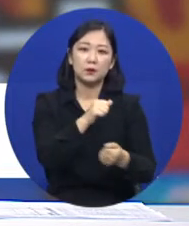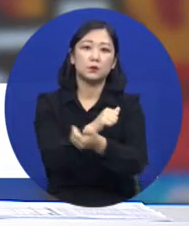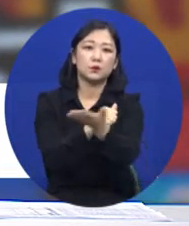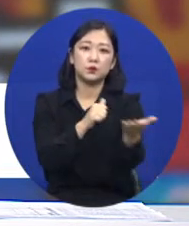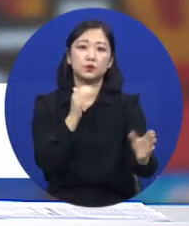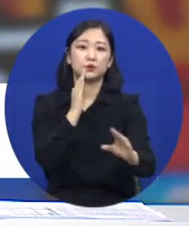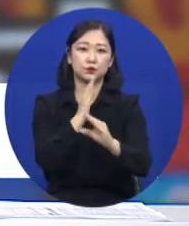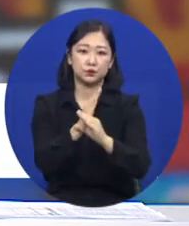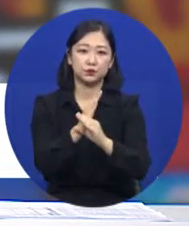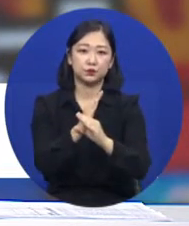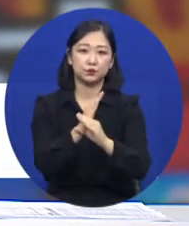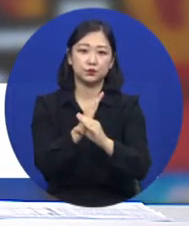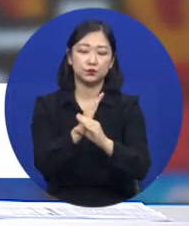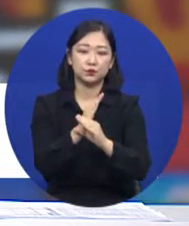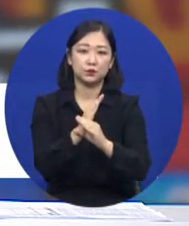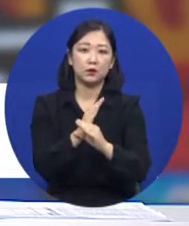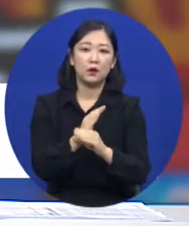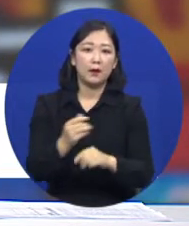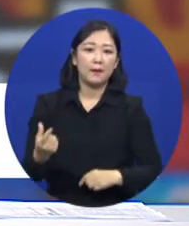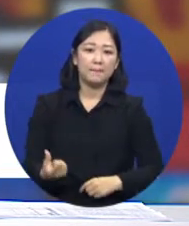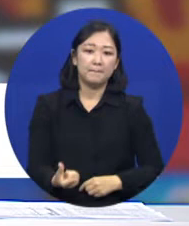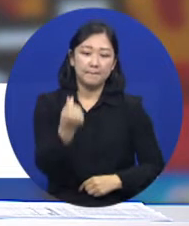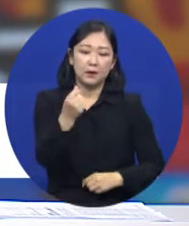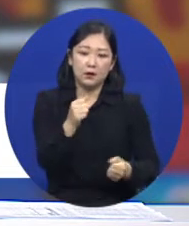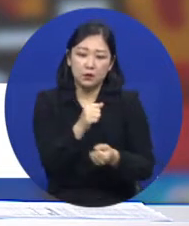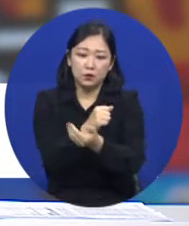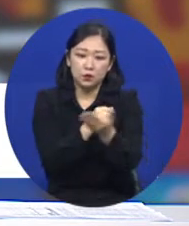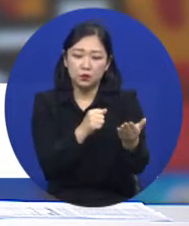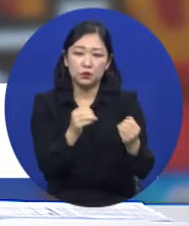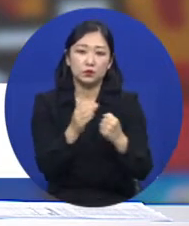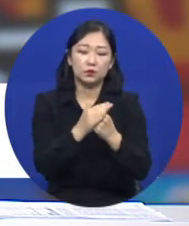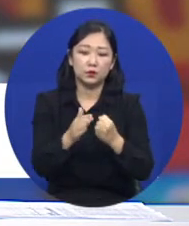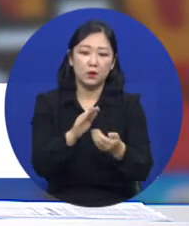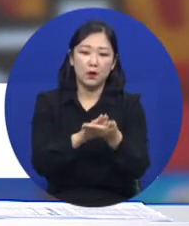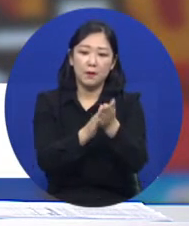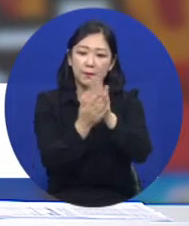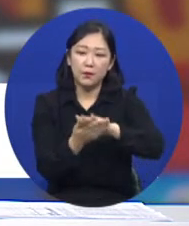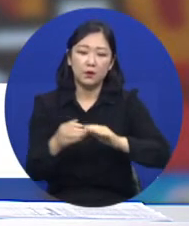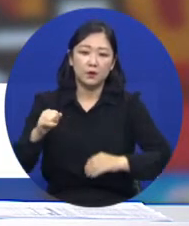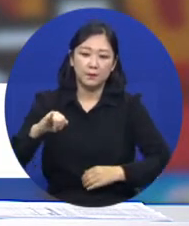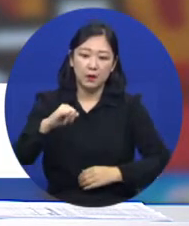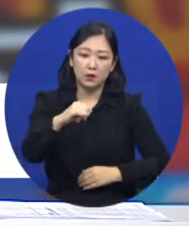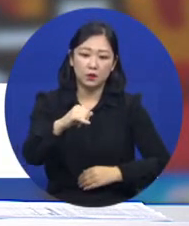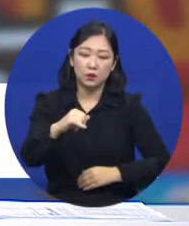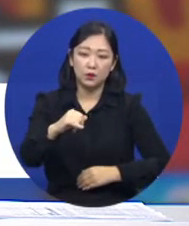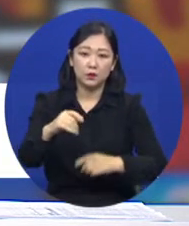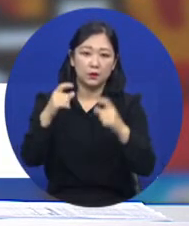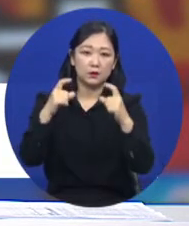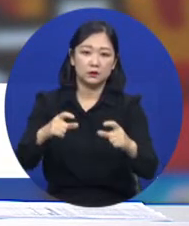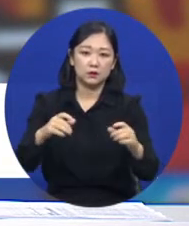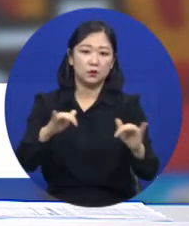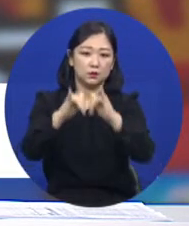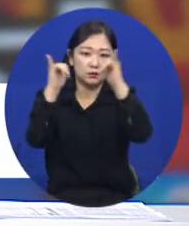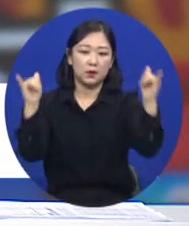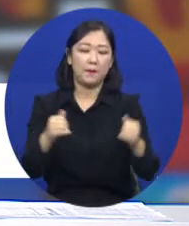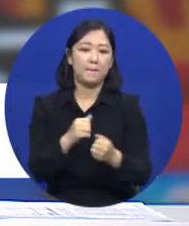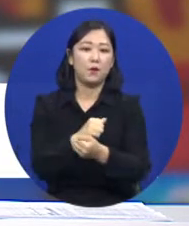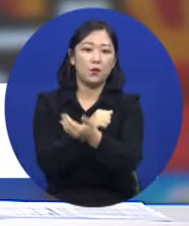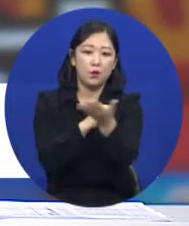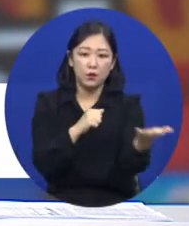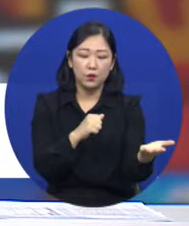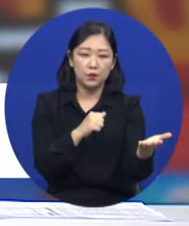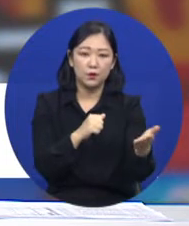있습니다 이 방역당국은 빠른 점 파 속도의 변위 바이러스가 2 지역사회 이미 확산돼 쓸 가능성을